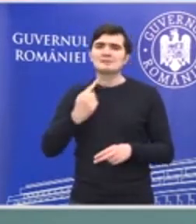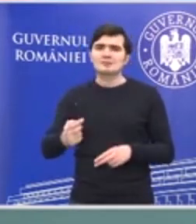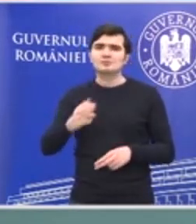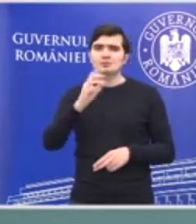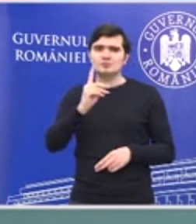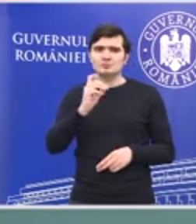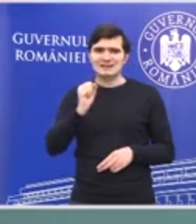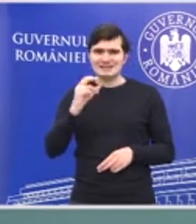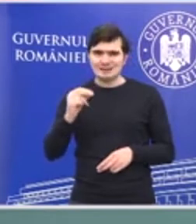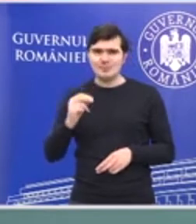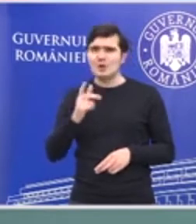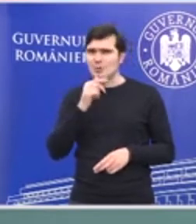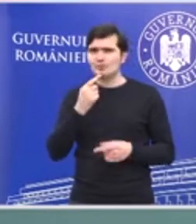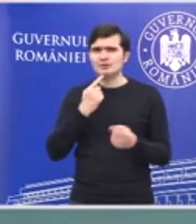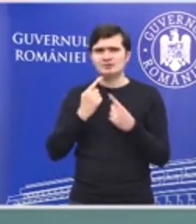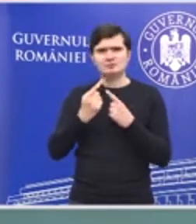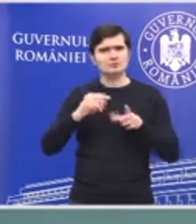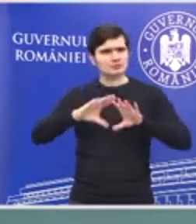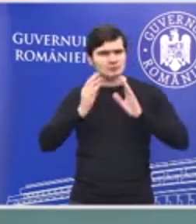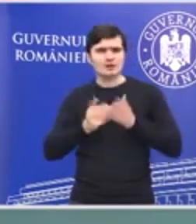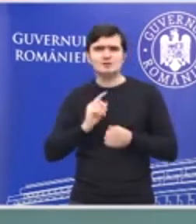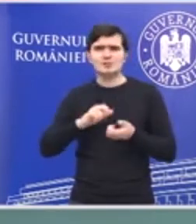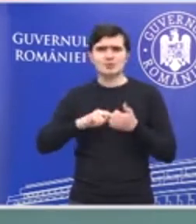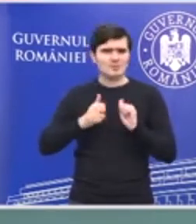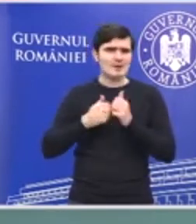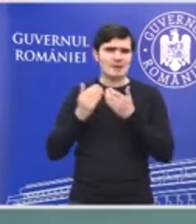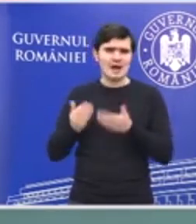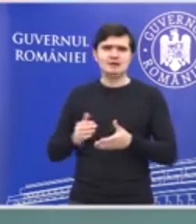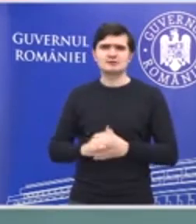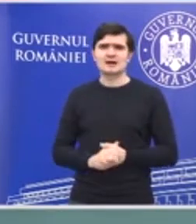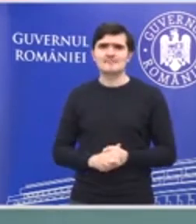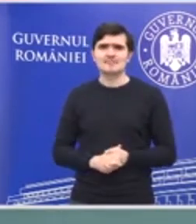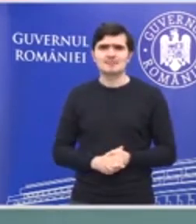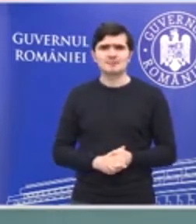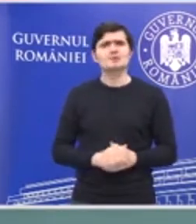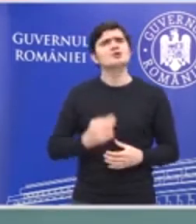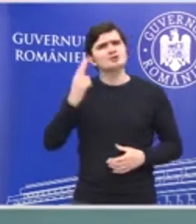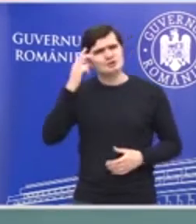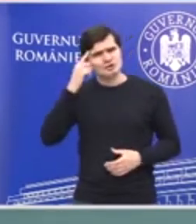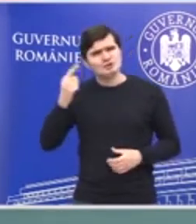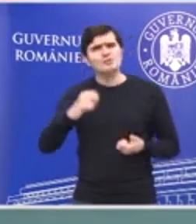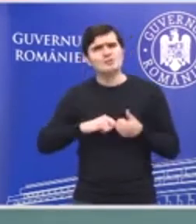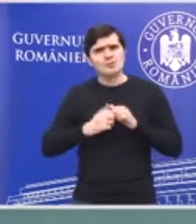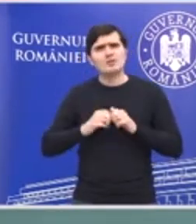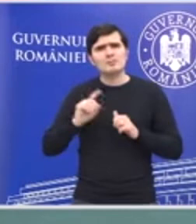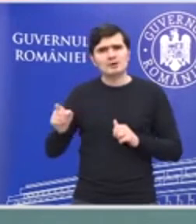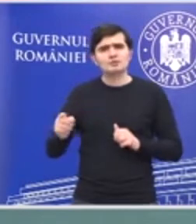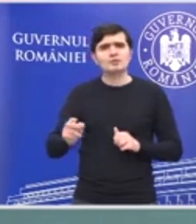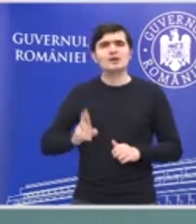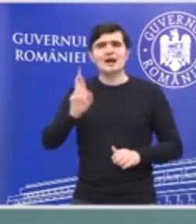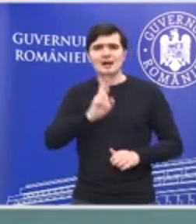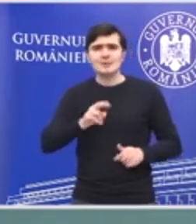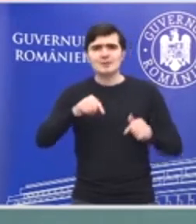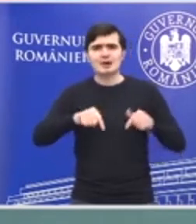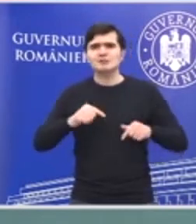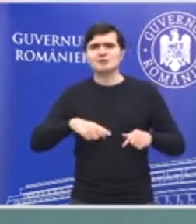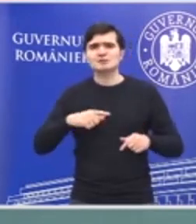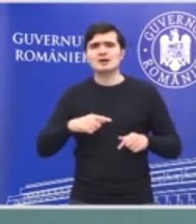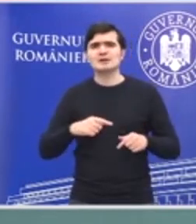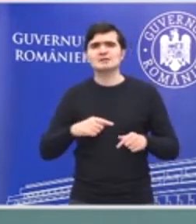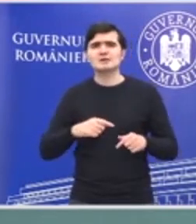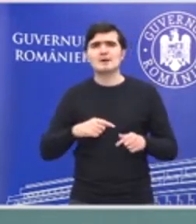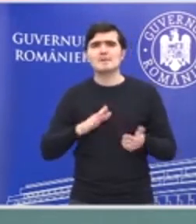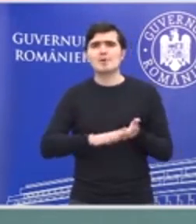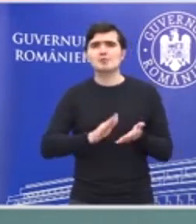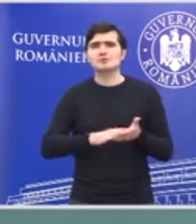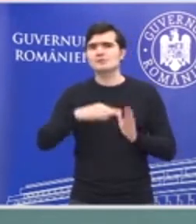sănătate publică în care discutăm toate aceste aspecte. Știu de problema respectivă, dar, repet, acesta este principiul listei de